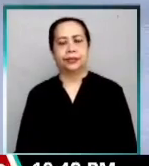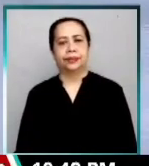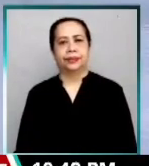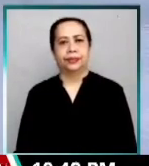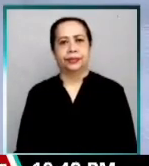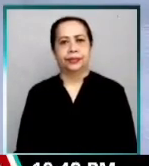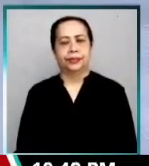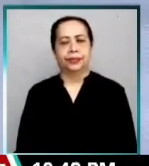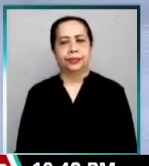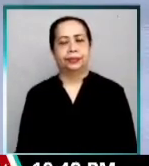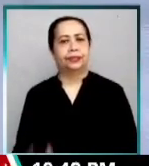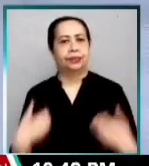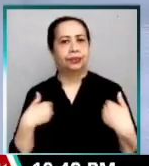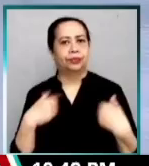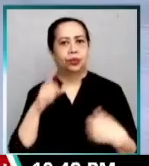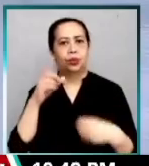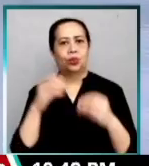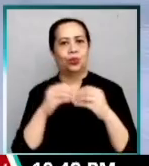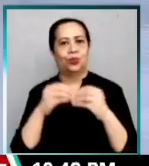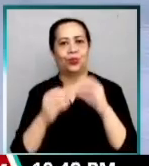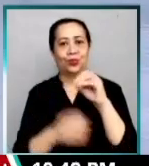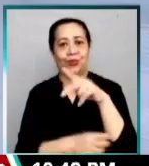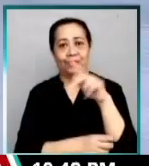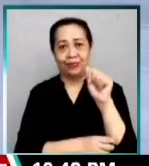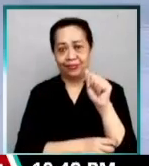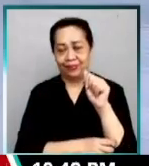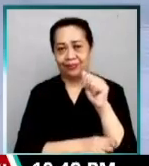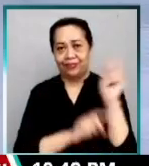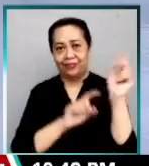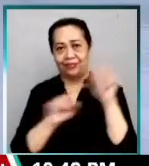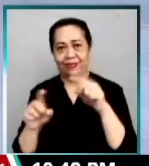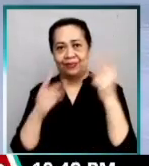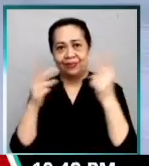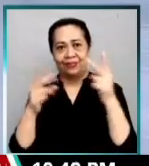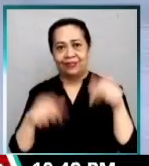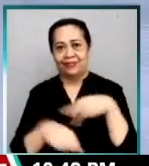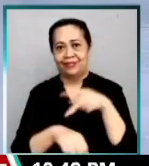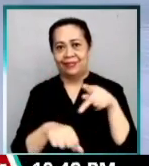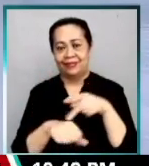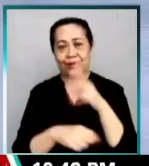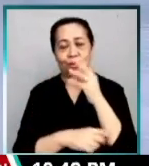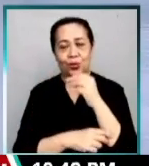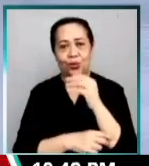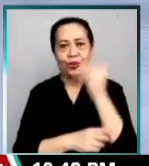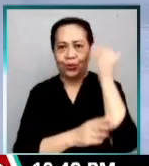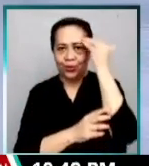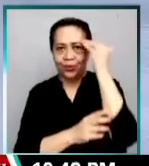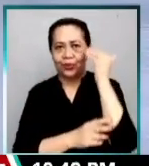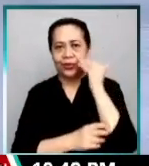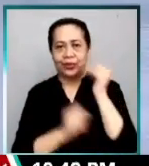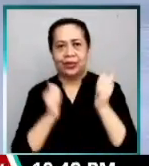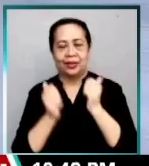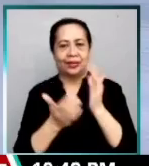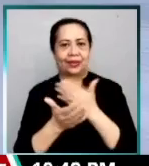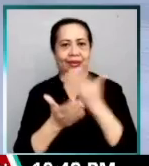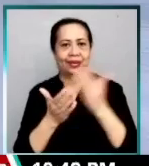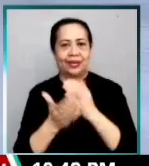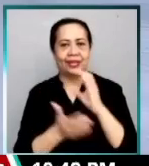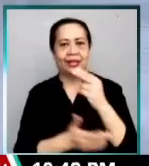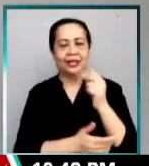May isa na namang opa na gustong makabisita sa Pilipinas. Siya ang South Korean actor-singer na si Cha